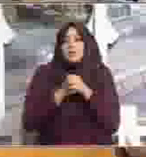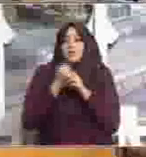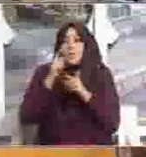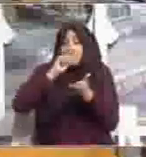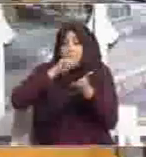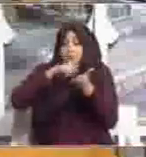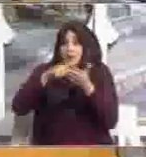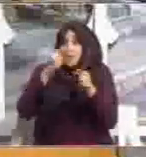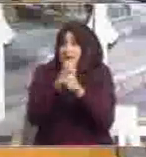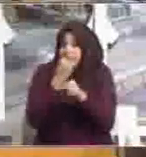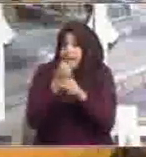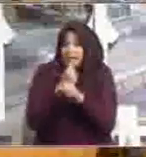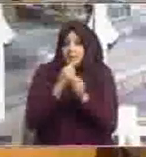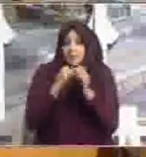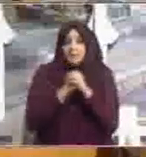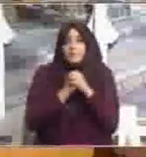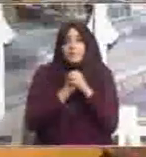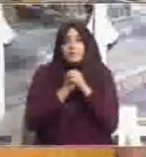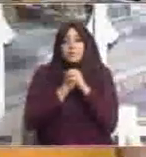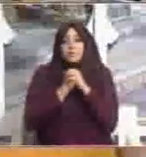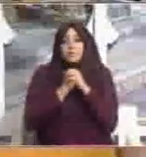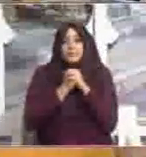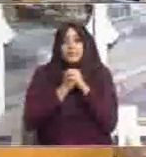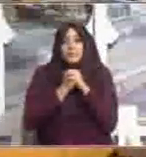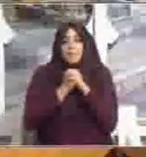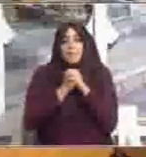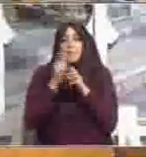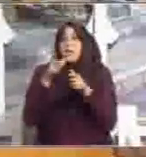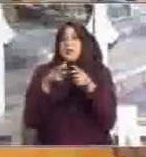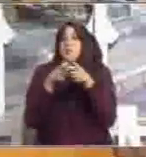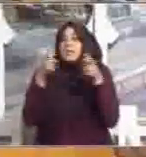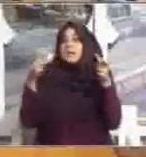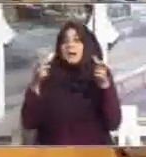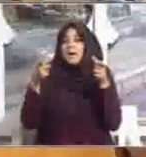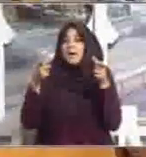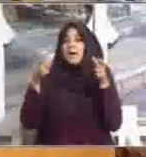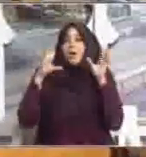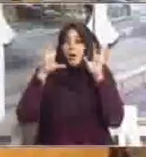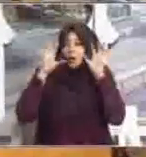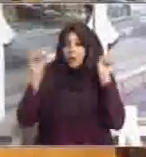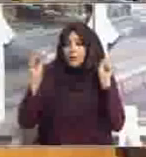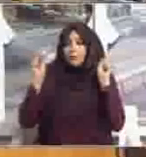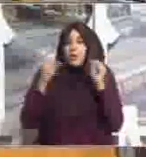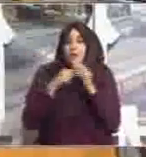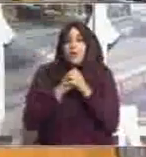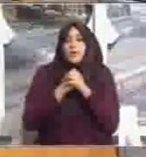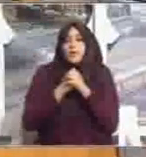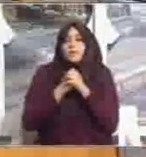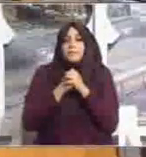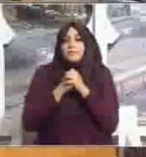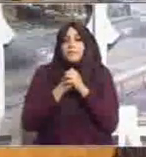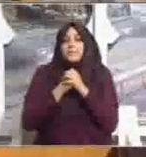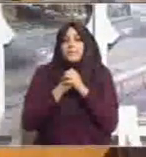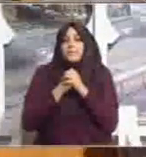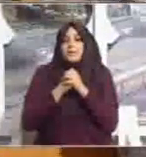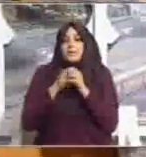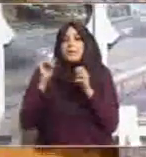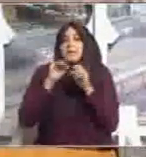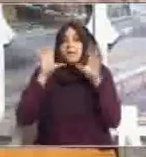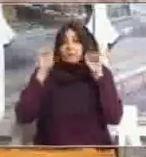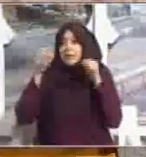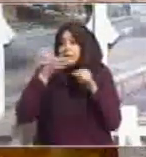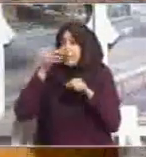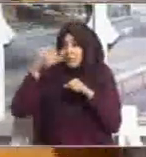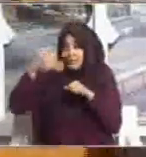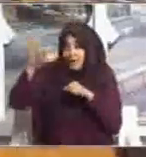انت مضيت الشرط على اساس عمل، العمل لابد ان يكون. الان المؤسسه مؤسسه حكوميه، الذي ياذن في مؤسسه حكوميه للسيد يقول له